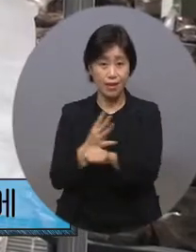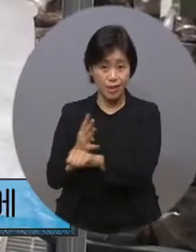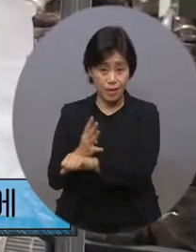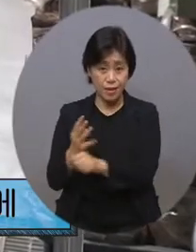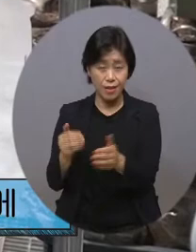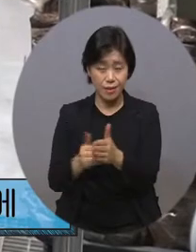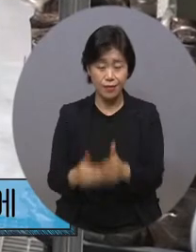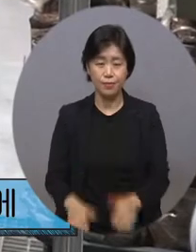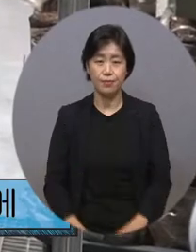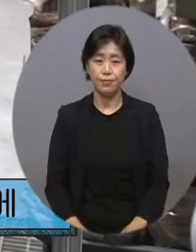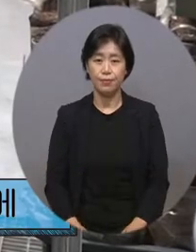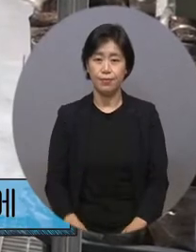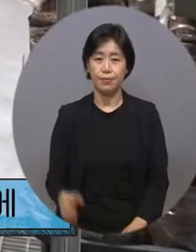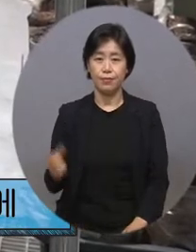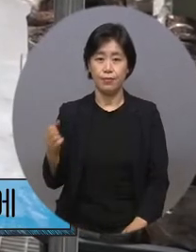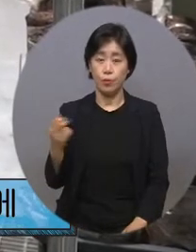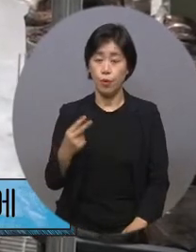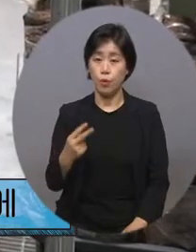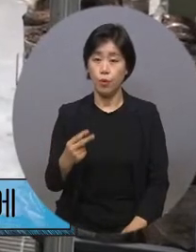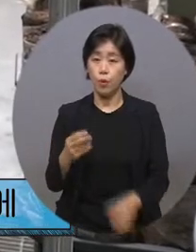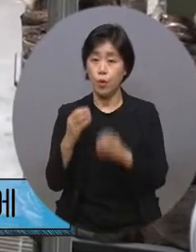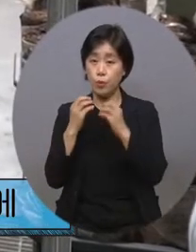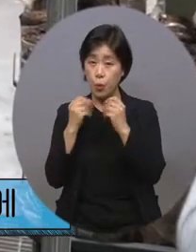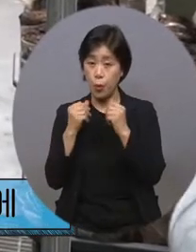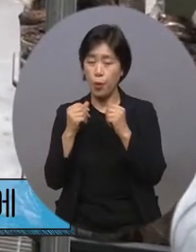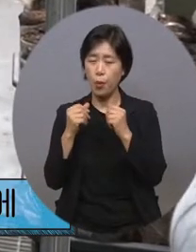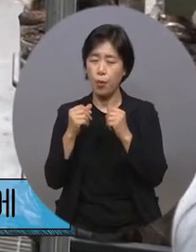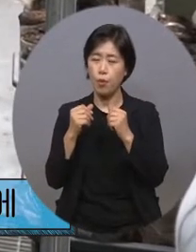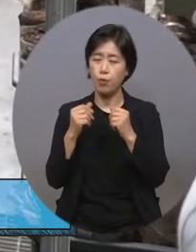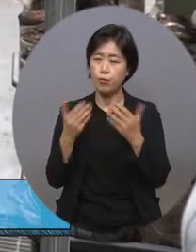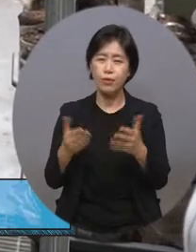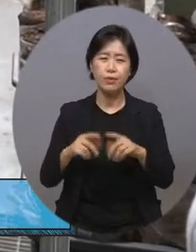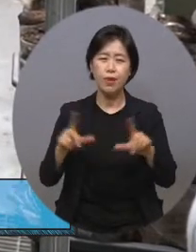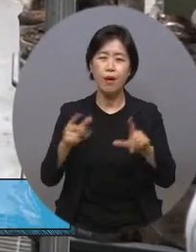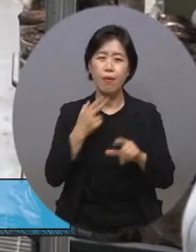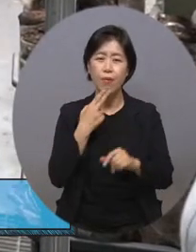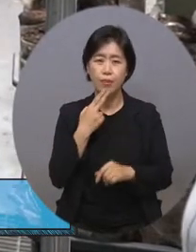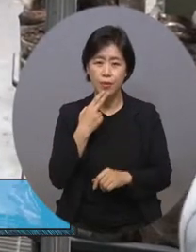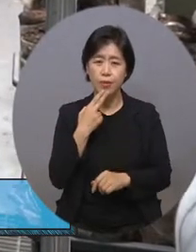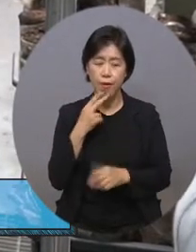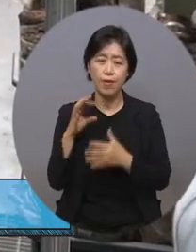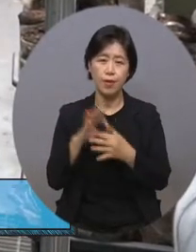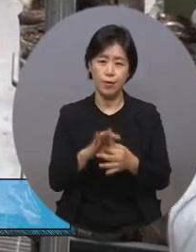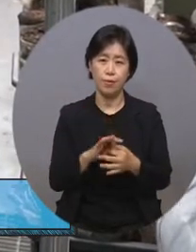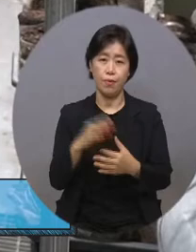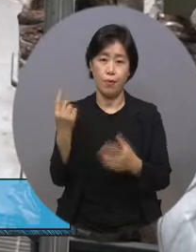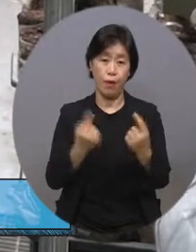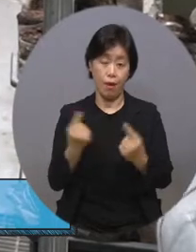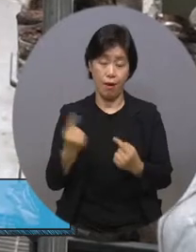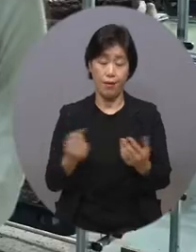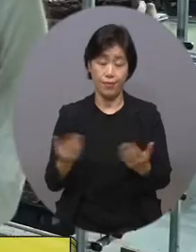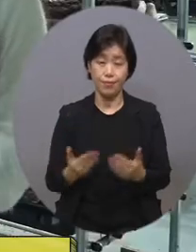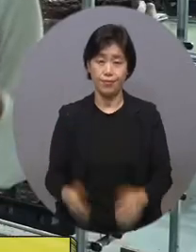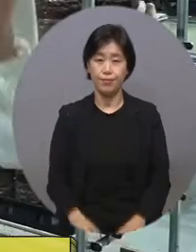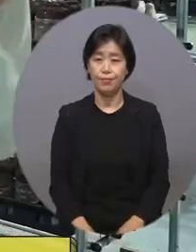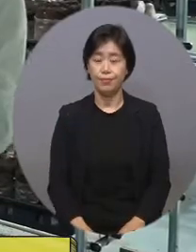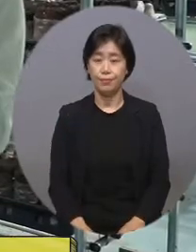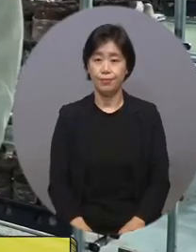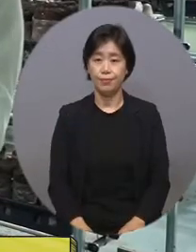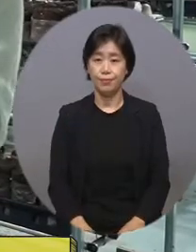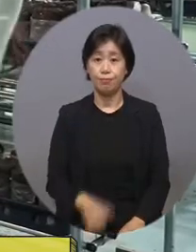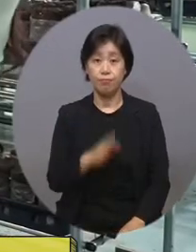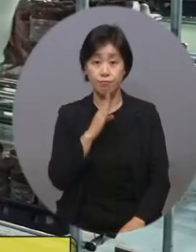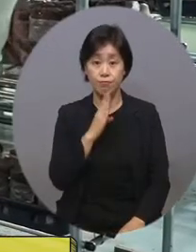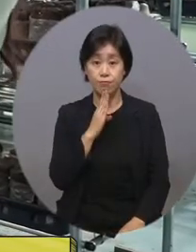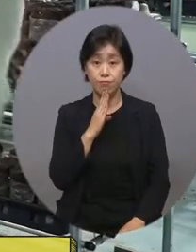작물은 토요일에 일요일이 없이 자라기 때문에 저희들이 와서는 또 열심히 또 일을 하고 있습니다.